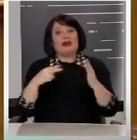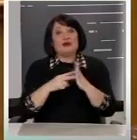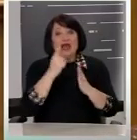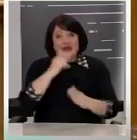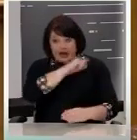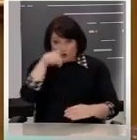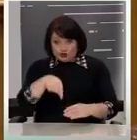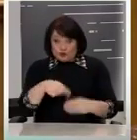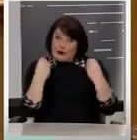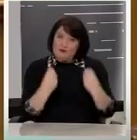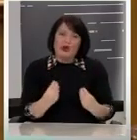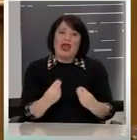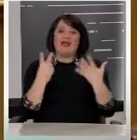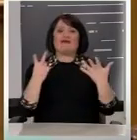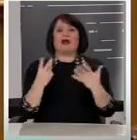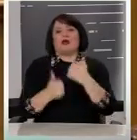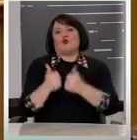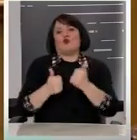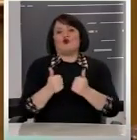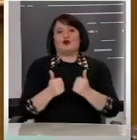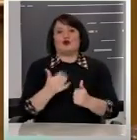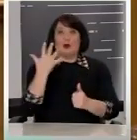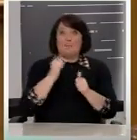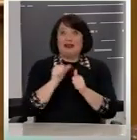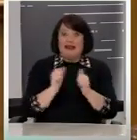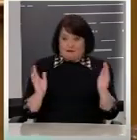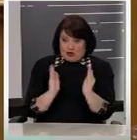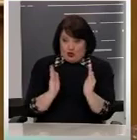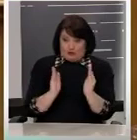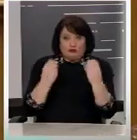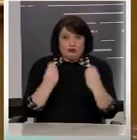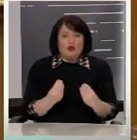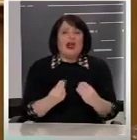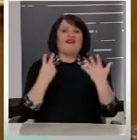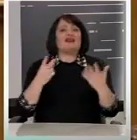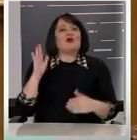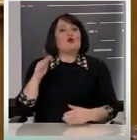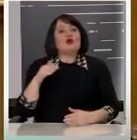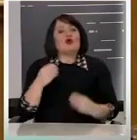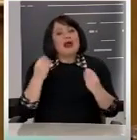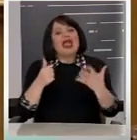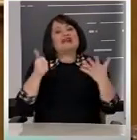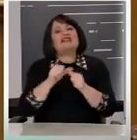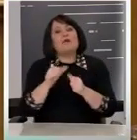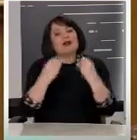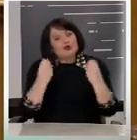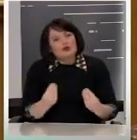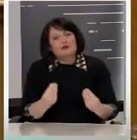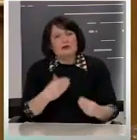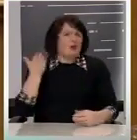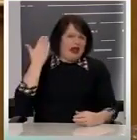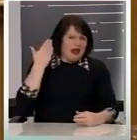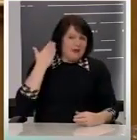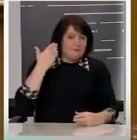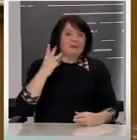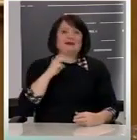2001. Στις 7 Ιουνίου το καλύτερο πεντάμινο από το 2001, στις 7 Ιουλίου το καλύτερο εξάμινο από το 2001,